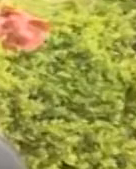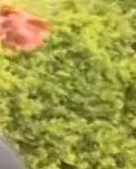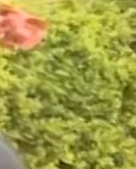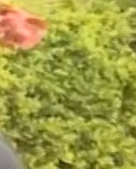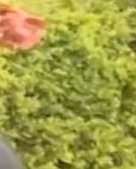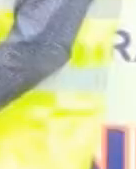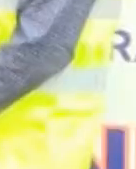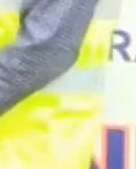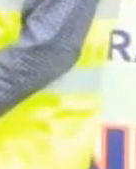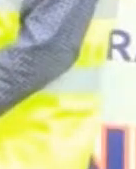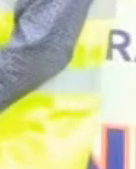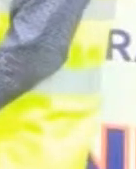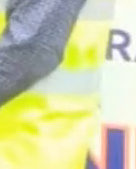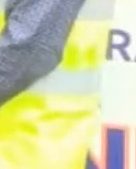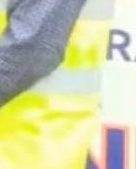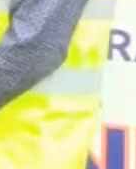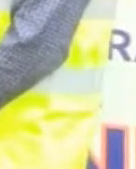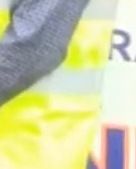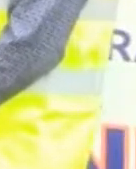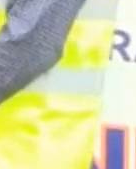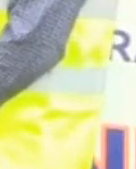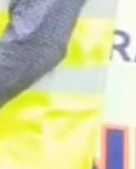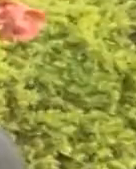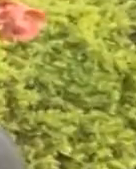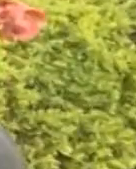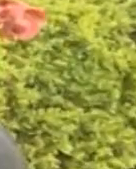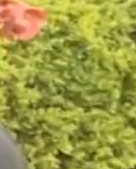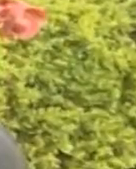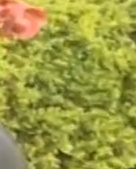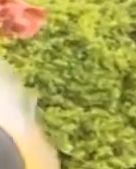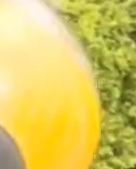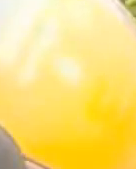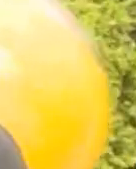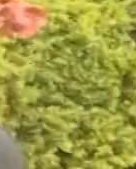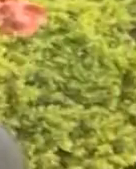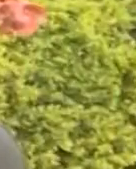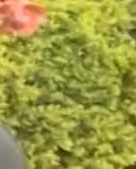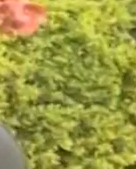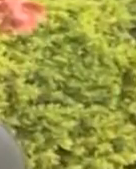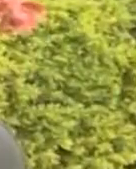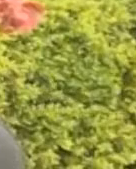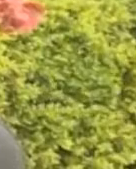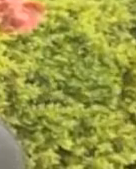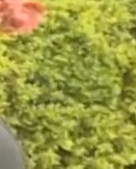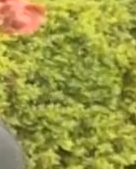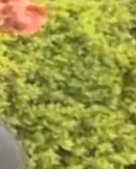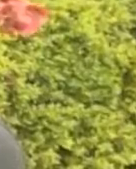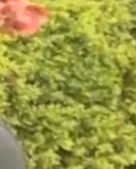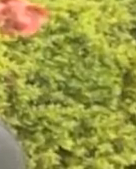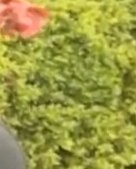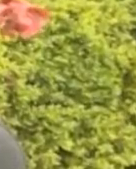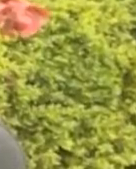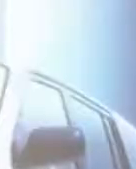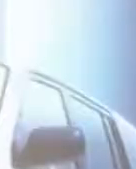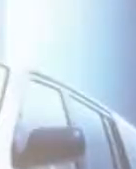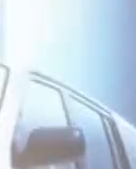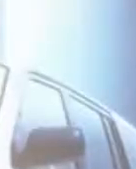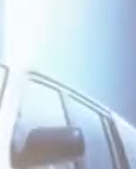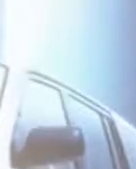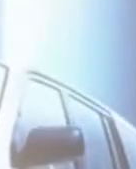Bwana Motiso, pikipiki yako ndio hii. Uko shwani yangu. Hii pikipiki ni unakumbuka uniekelea the lowest unique bid yako ilikuwa